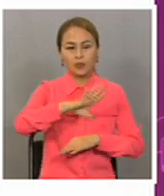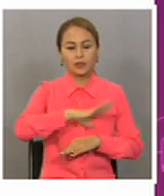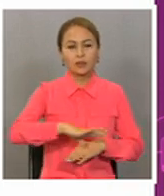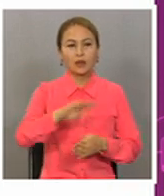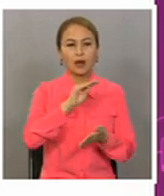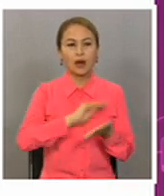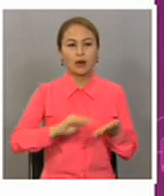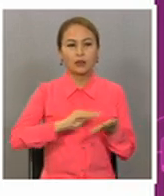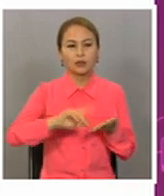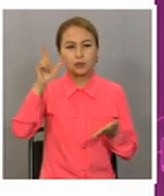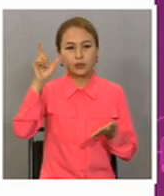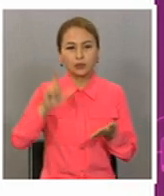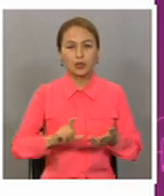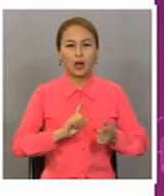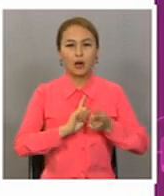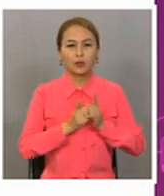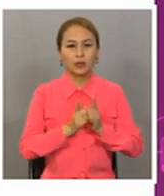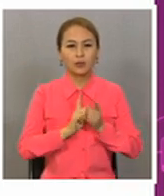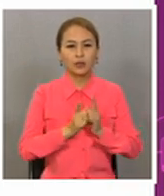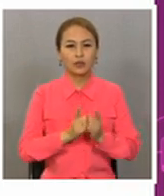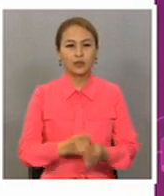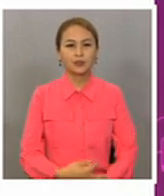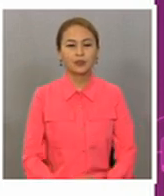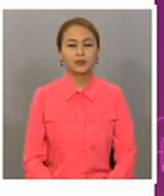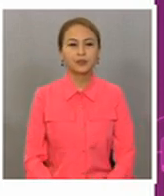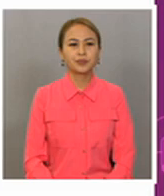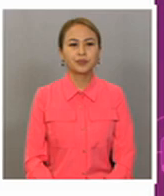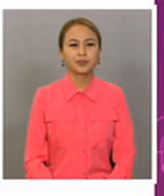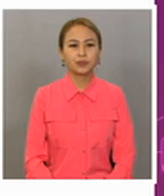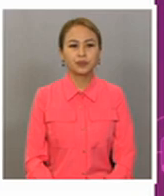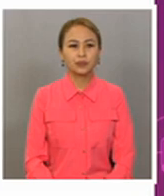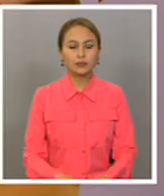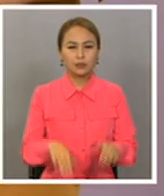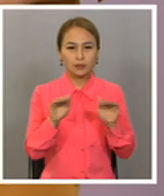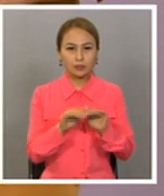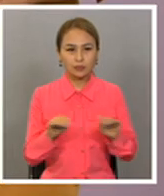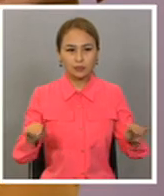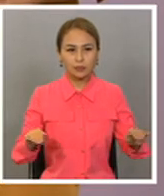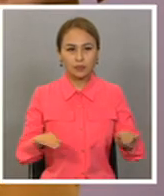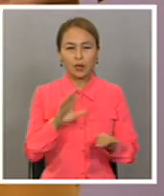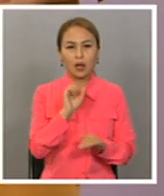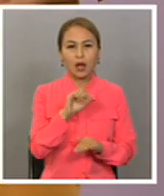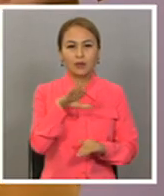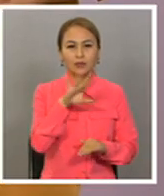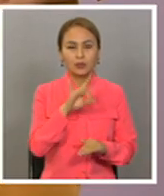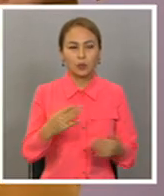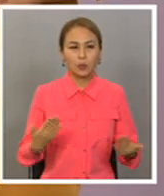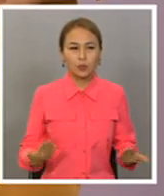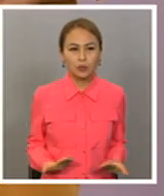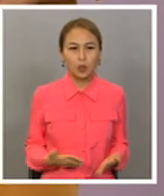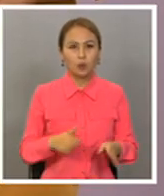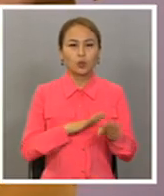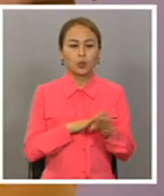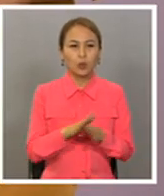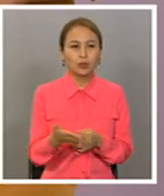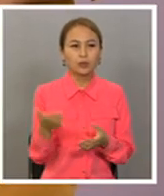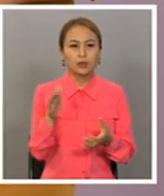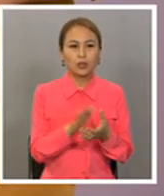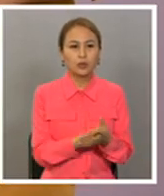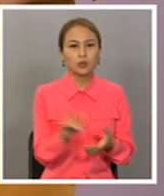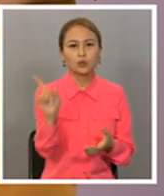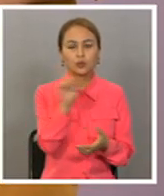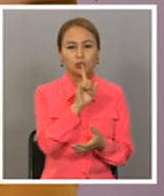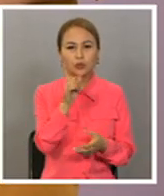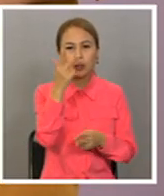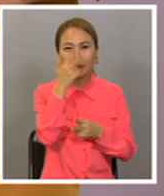туған. Ақын, аудармашы. Балалар, автордың өмірімен толығырақ танысу үшін